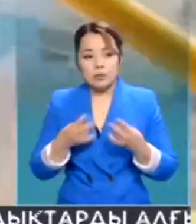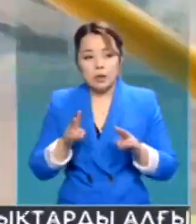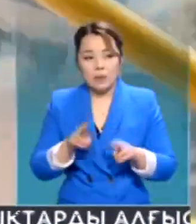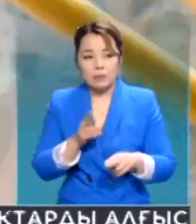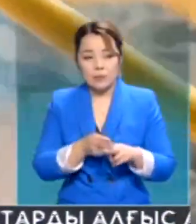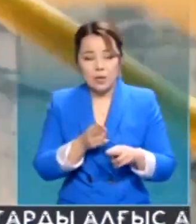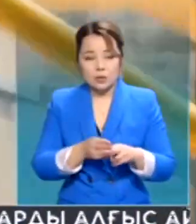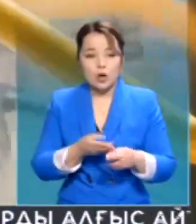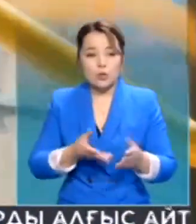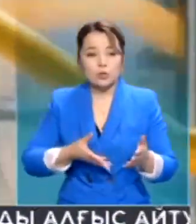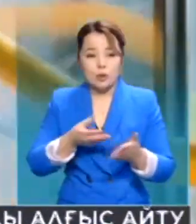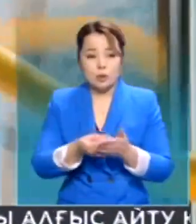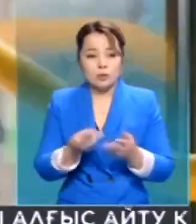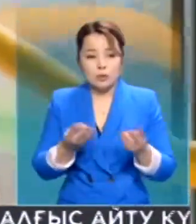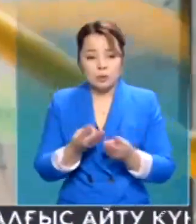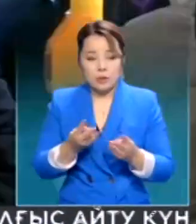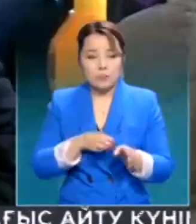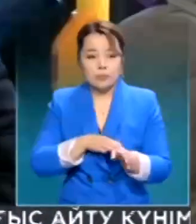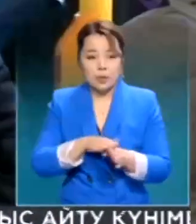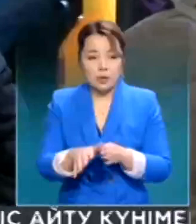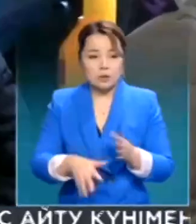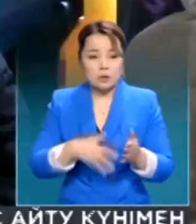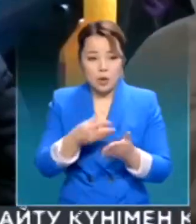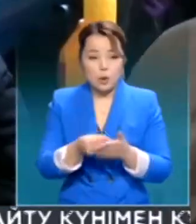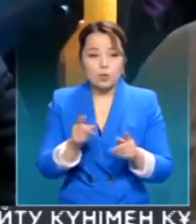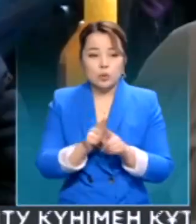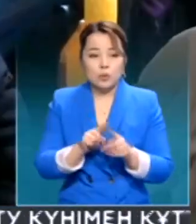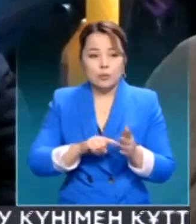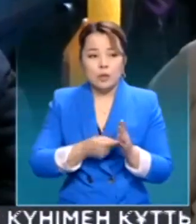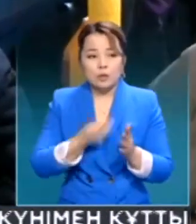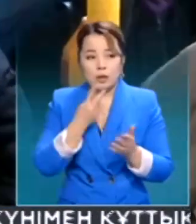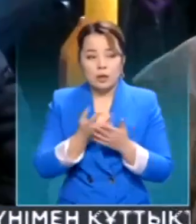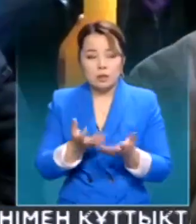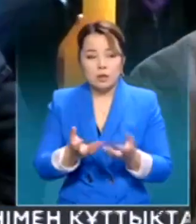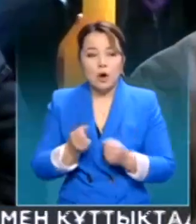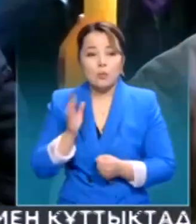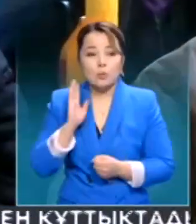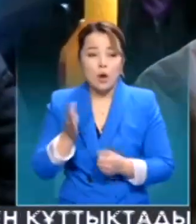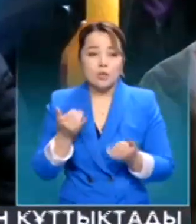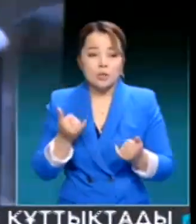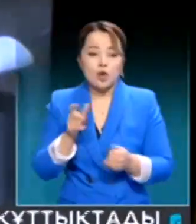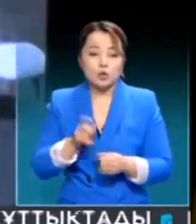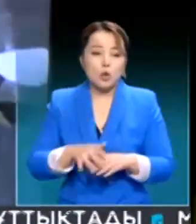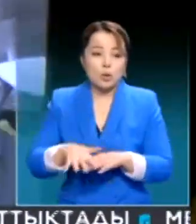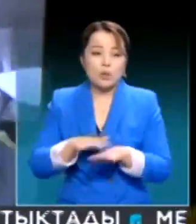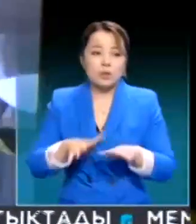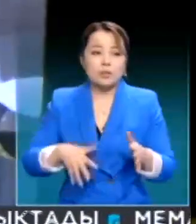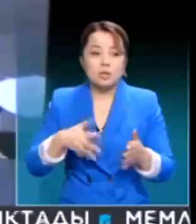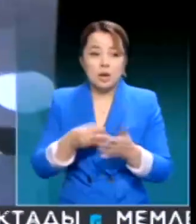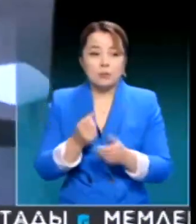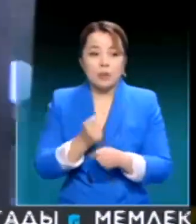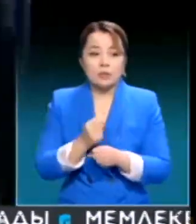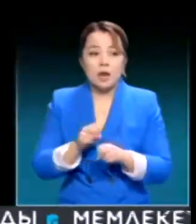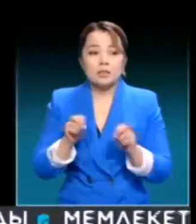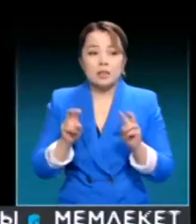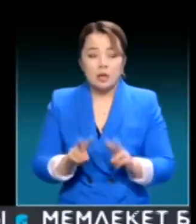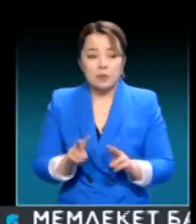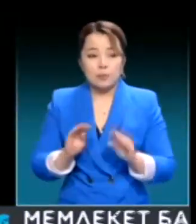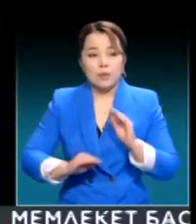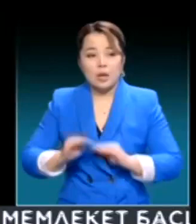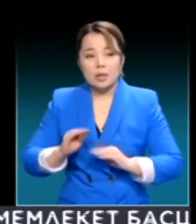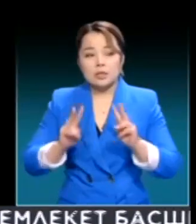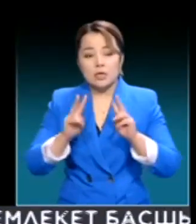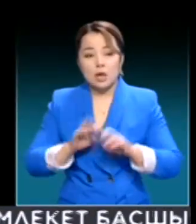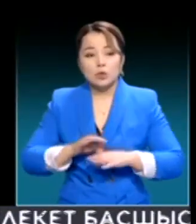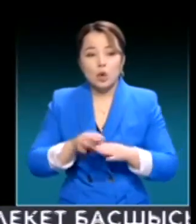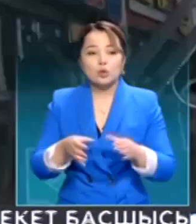және жол ақысын төлеуден жалтару жағдайларын болдырмау мақсатында қабылданып отыр. Жолаушылардың төлем жасағанын арнайы жасақталған